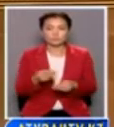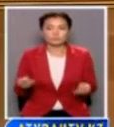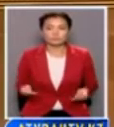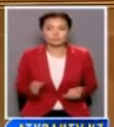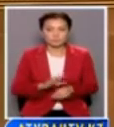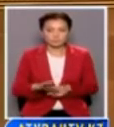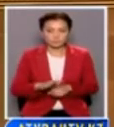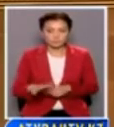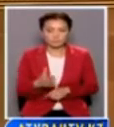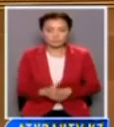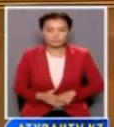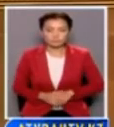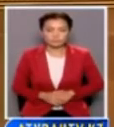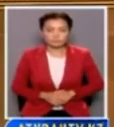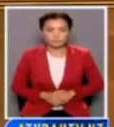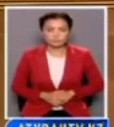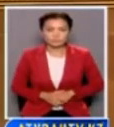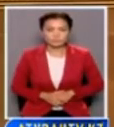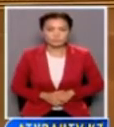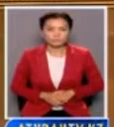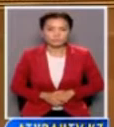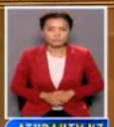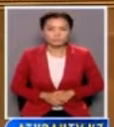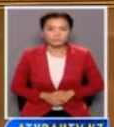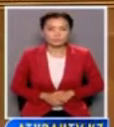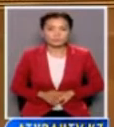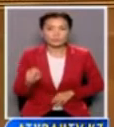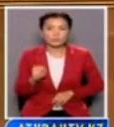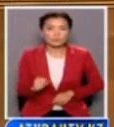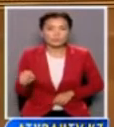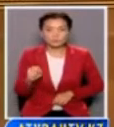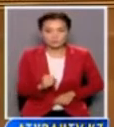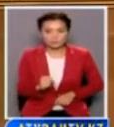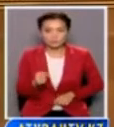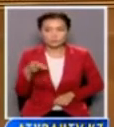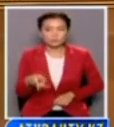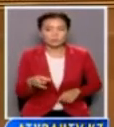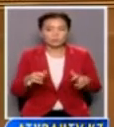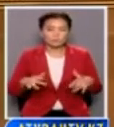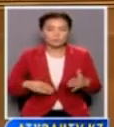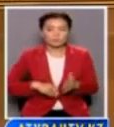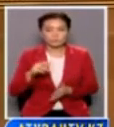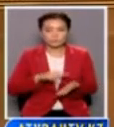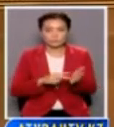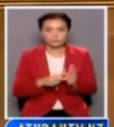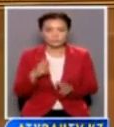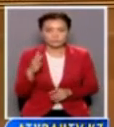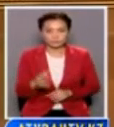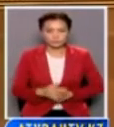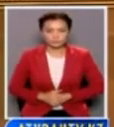жеткіздік. Енді осы тамызда 3000 компьютер алуға